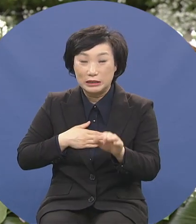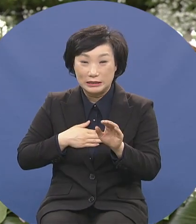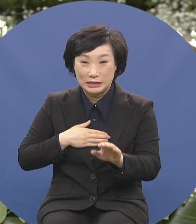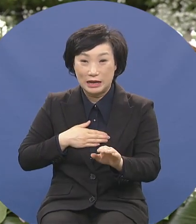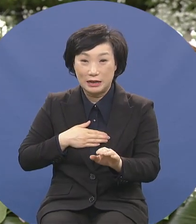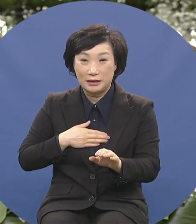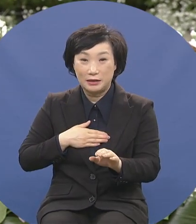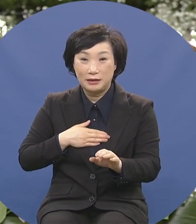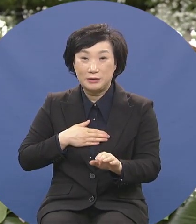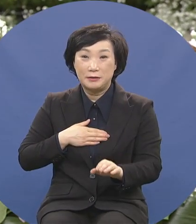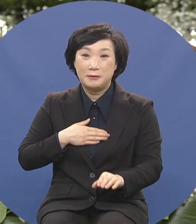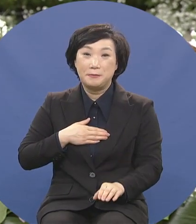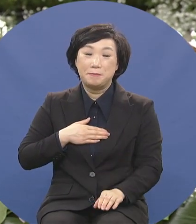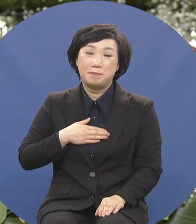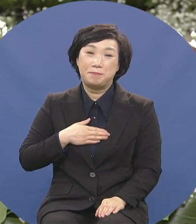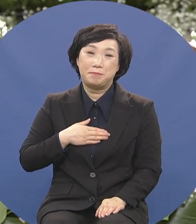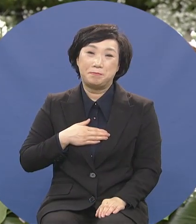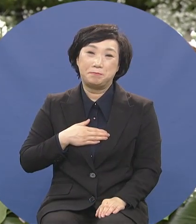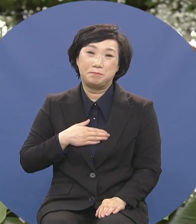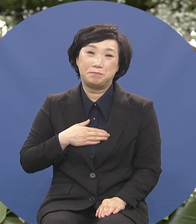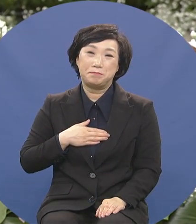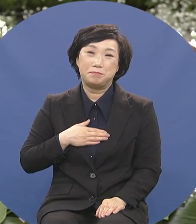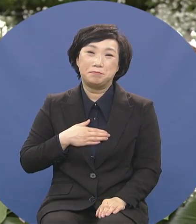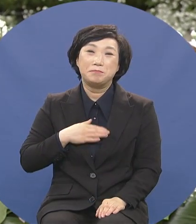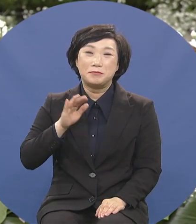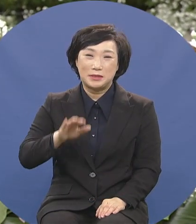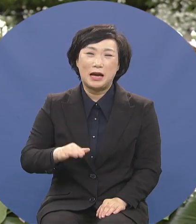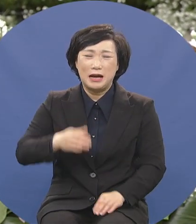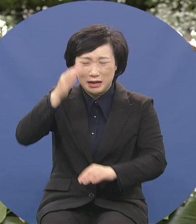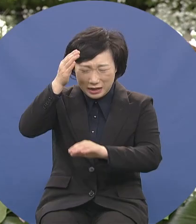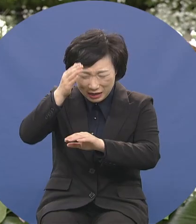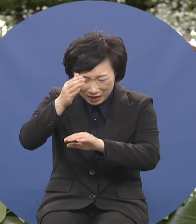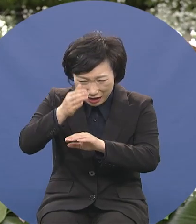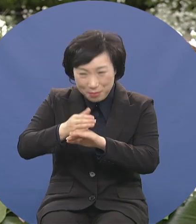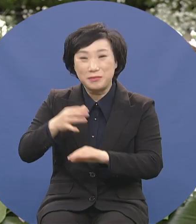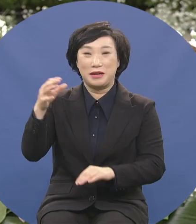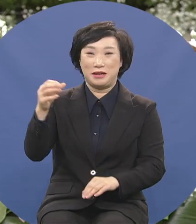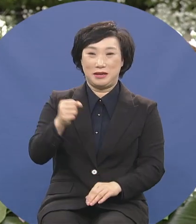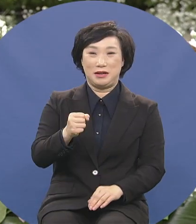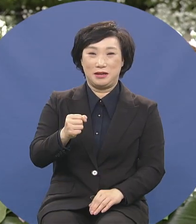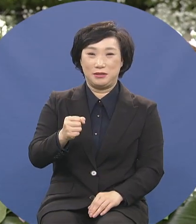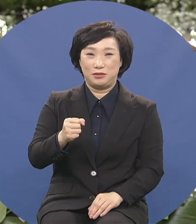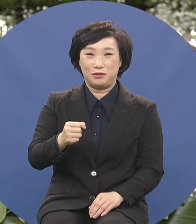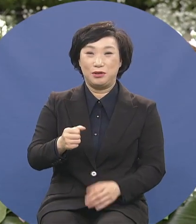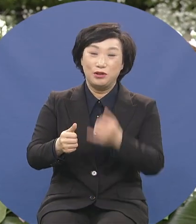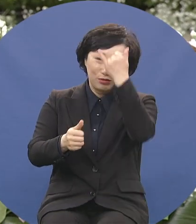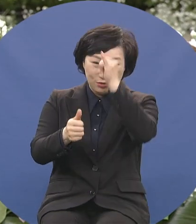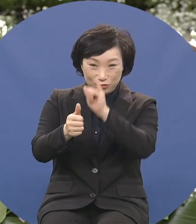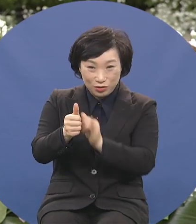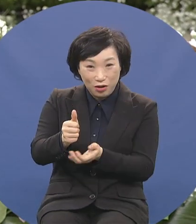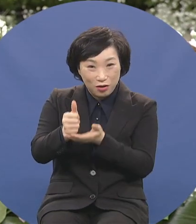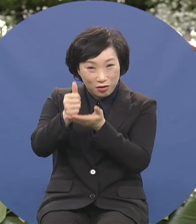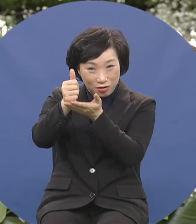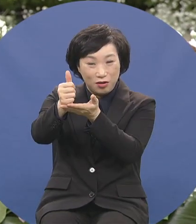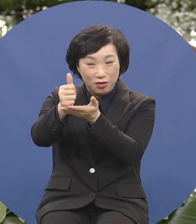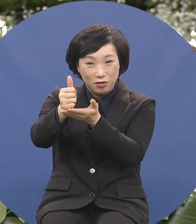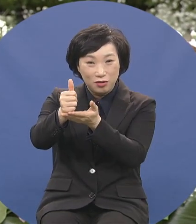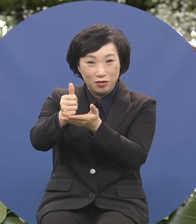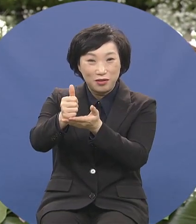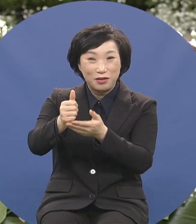사람들은 감사함으로 충성하지 말라고도 해야